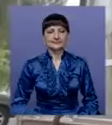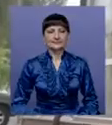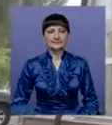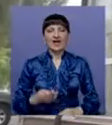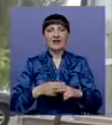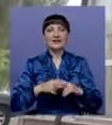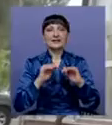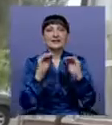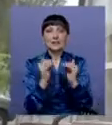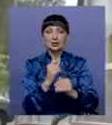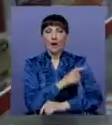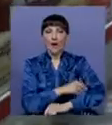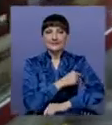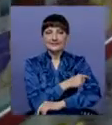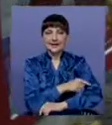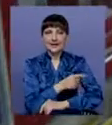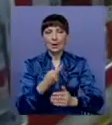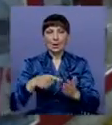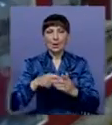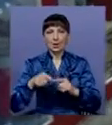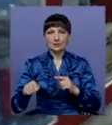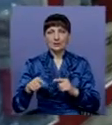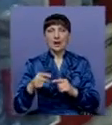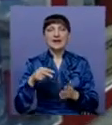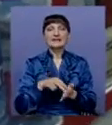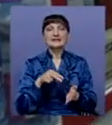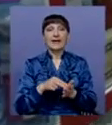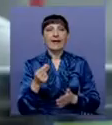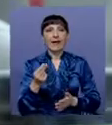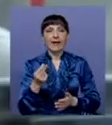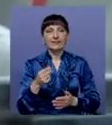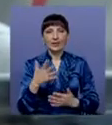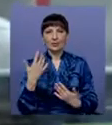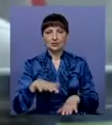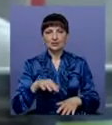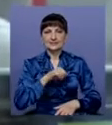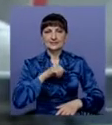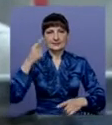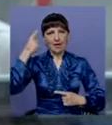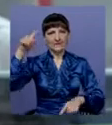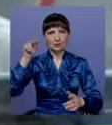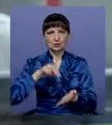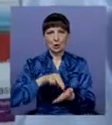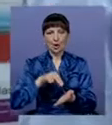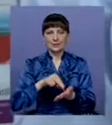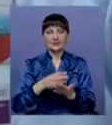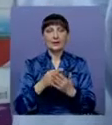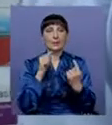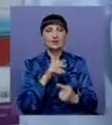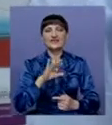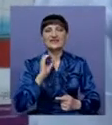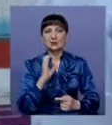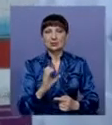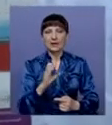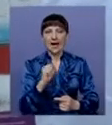В этой небольшой аптеке на окраине мегаполиса цены на востребованные препараты продавцы устанавливали сами. К примеру, противовирусный